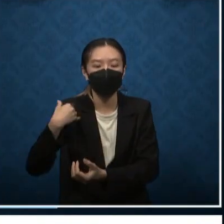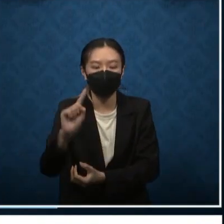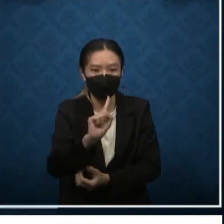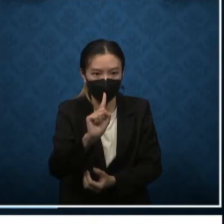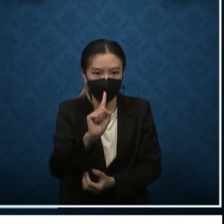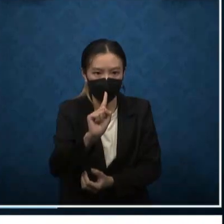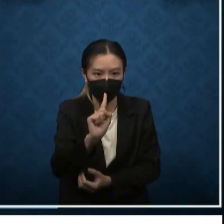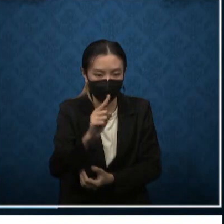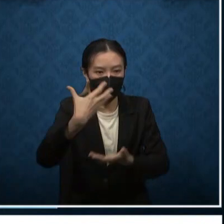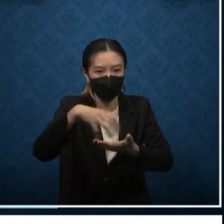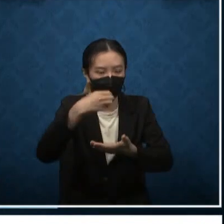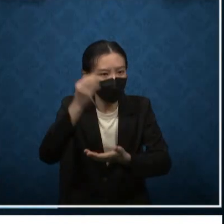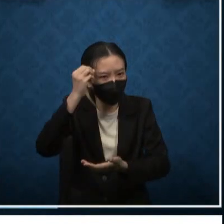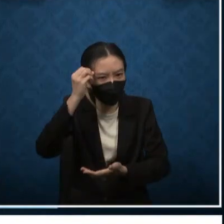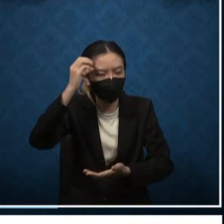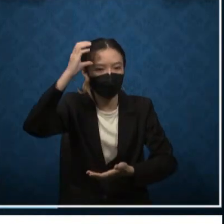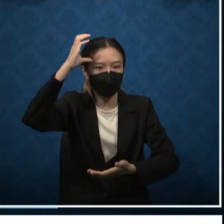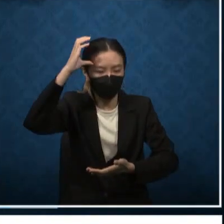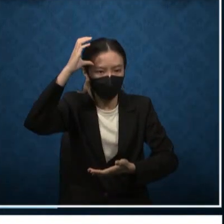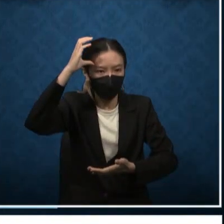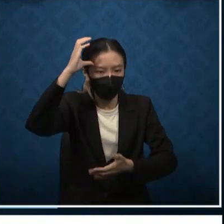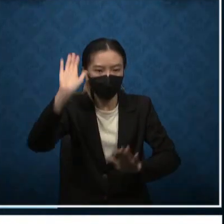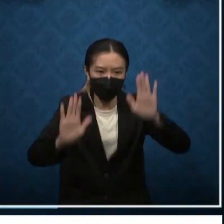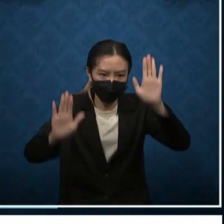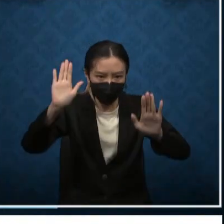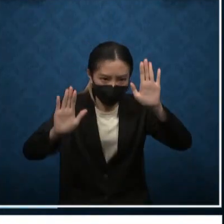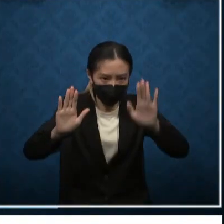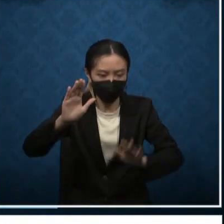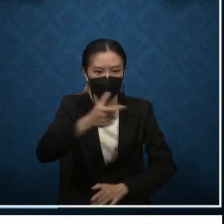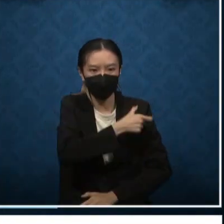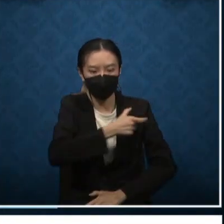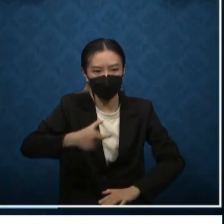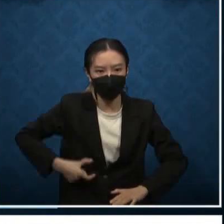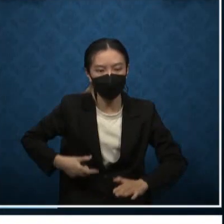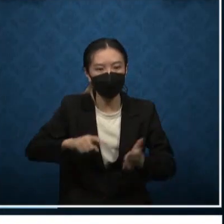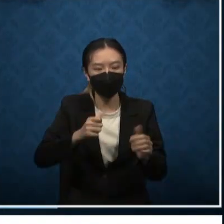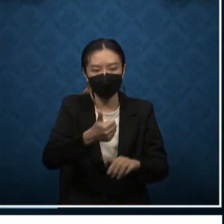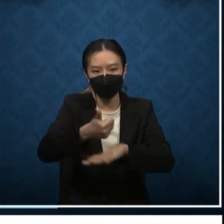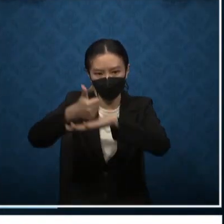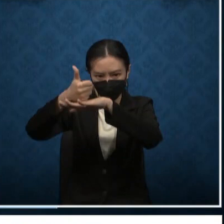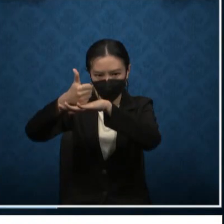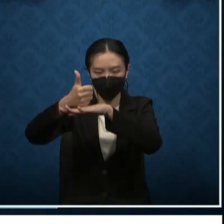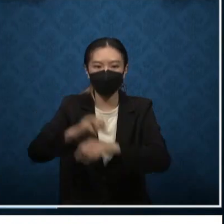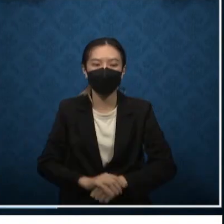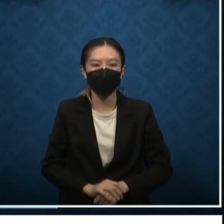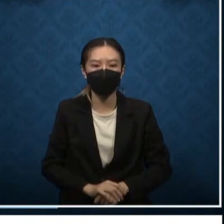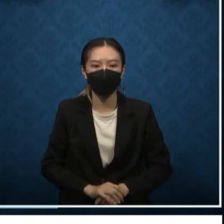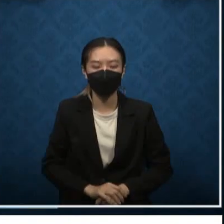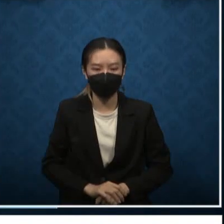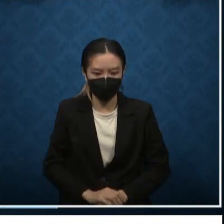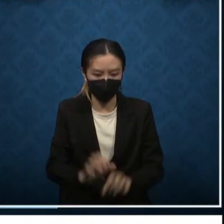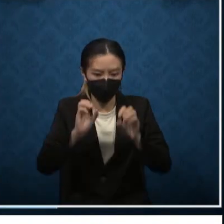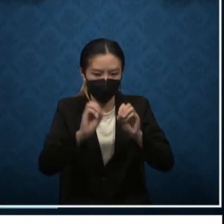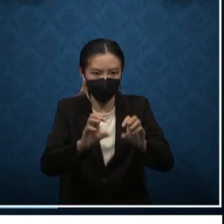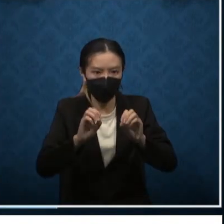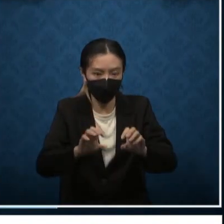โกการเลือกตั้งให้สุดจริตะเที่ยงทําควรเนนไปที่เด็กและยา